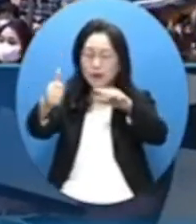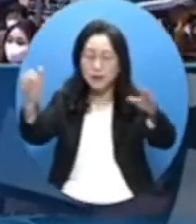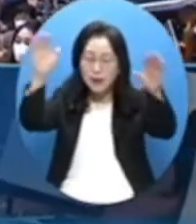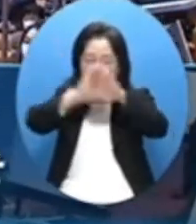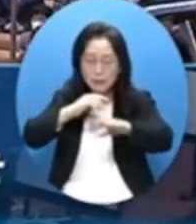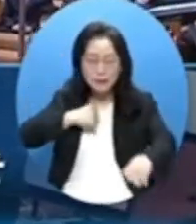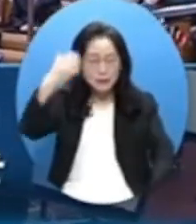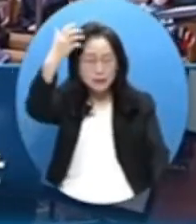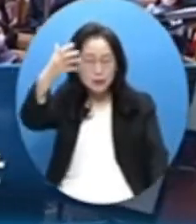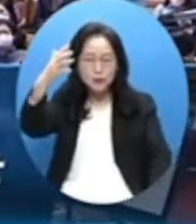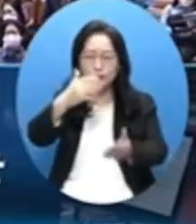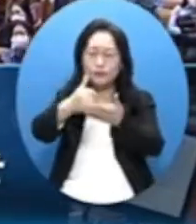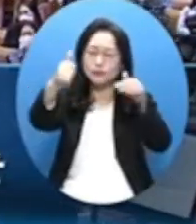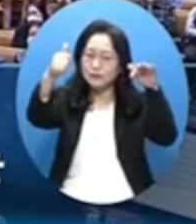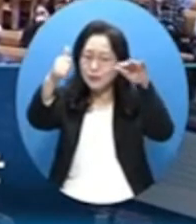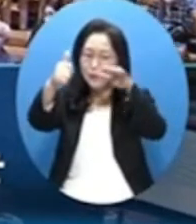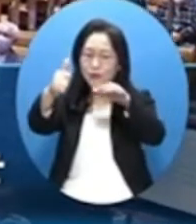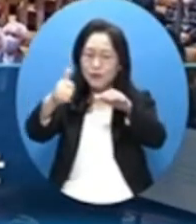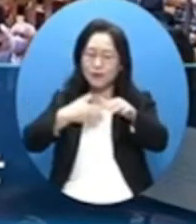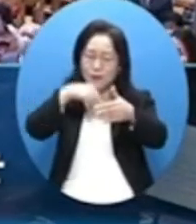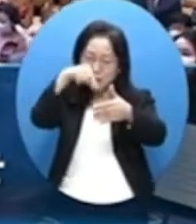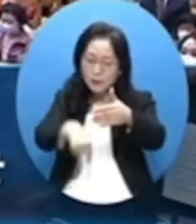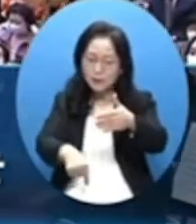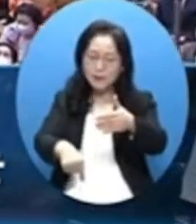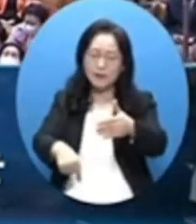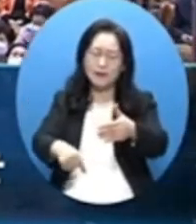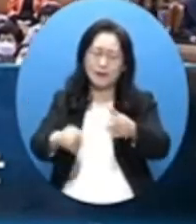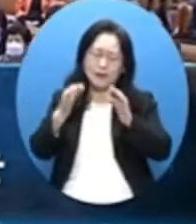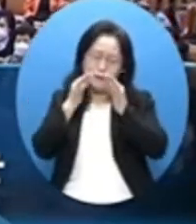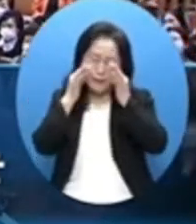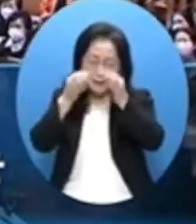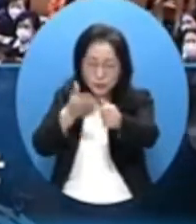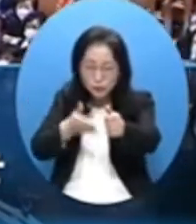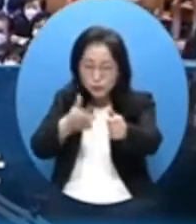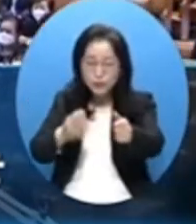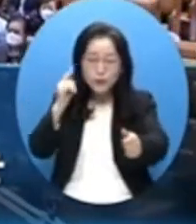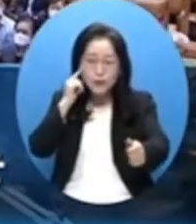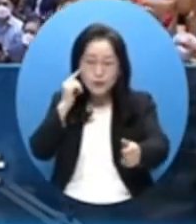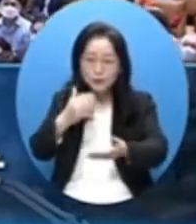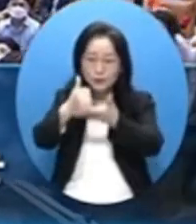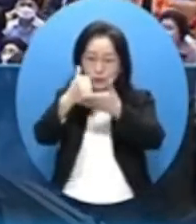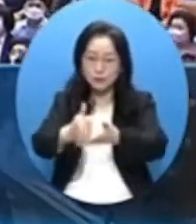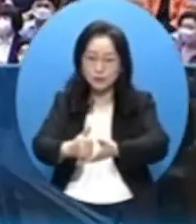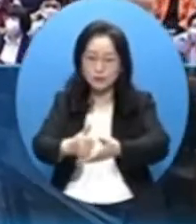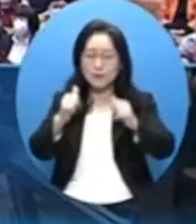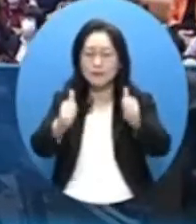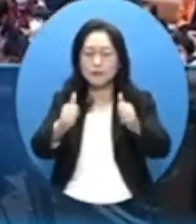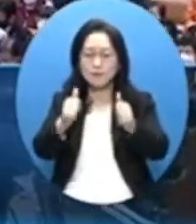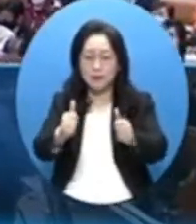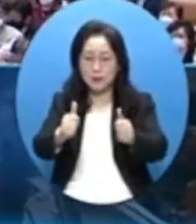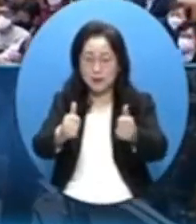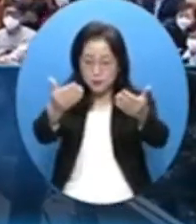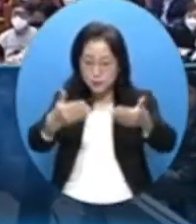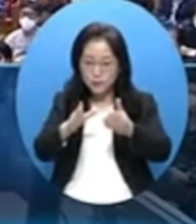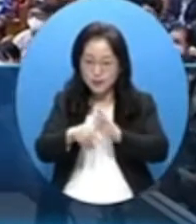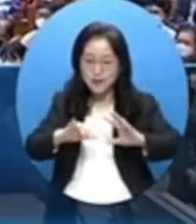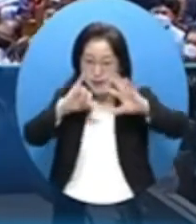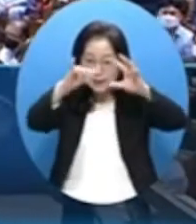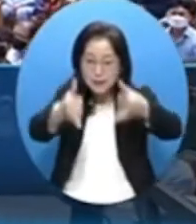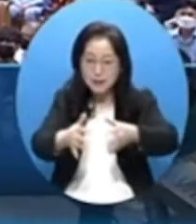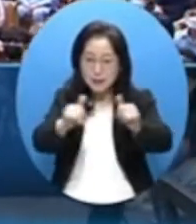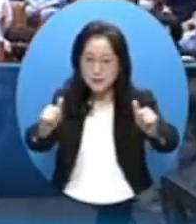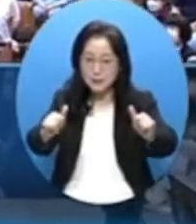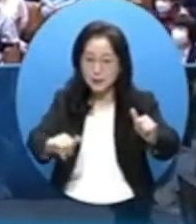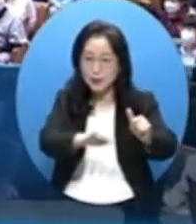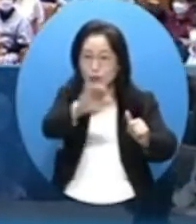밤의 내 영혼이 주를 사모하였은즉 내 중심이 주를 간절히 구하오리니이는 주께서 땅에서 신발을 치는 때 세계의 검이니 의를